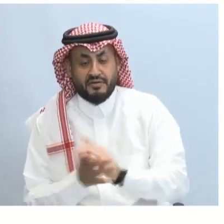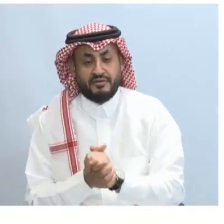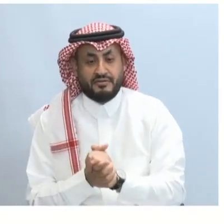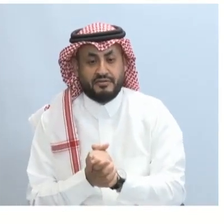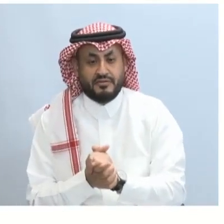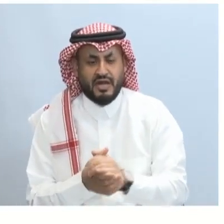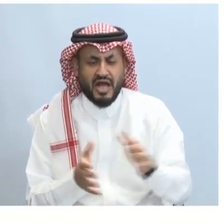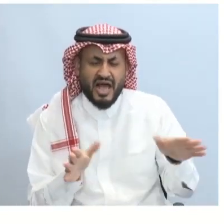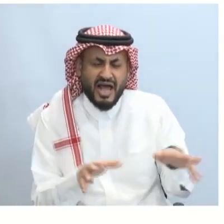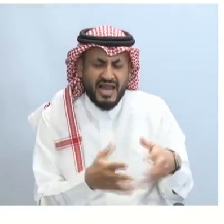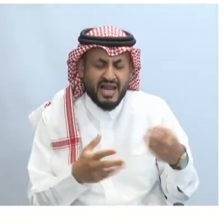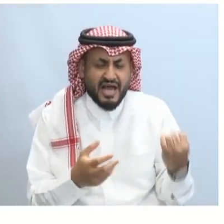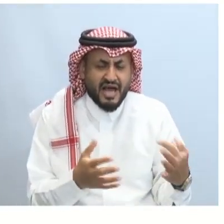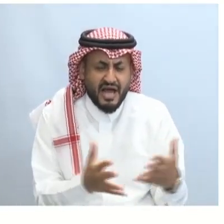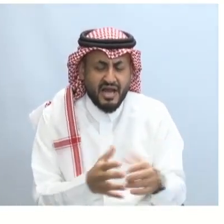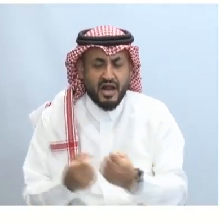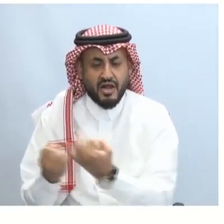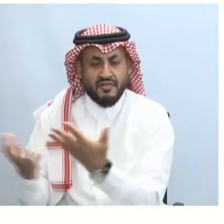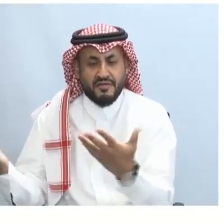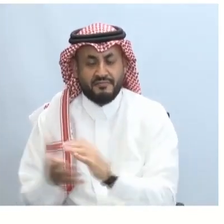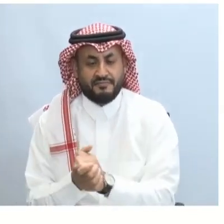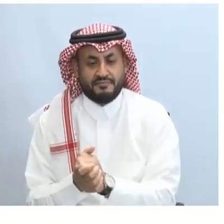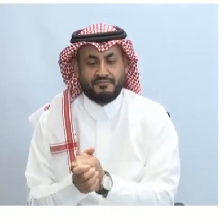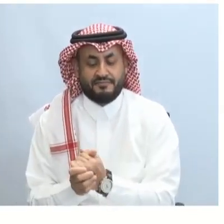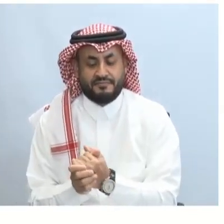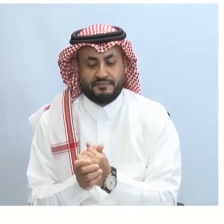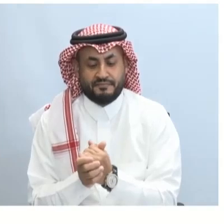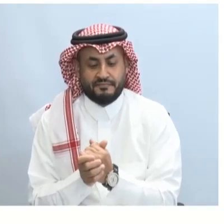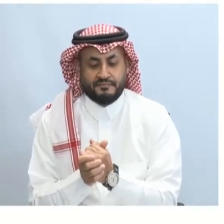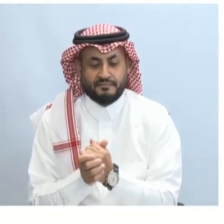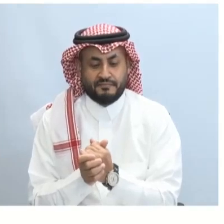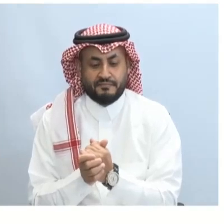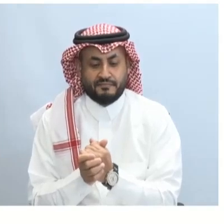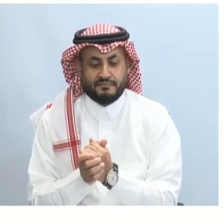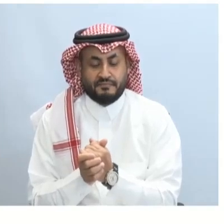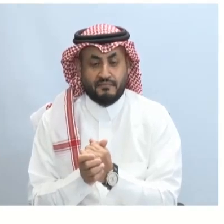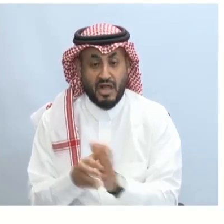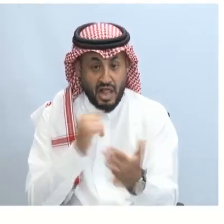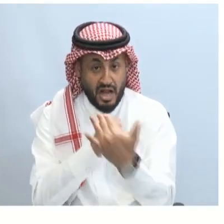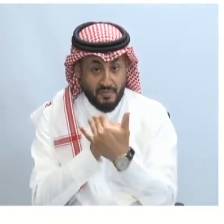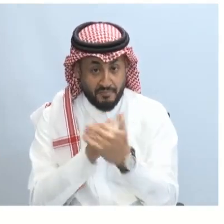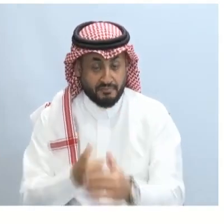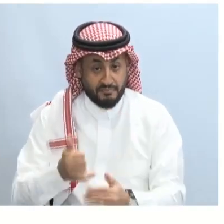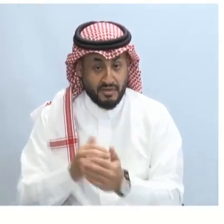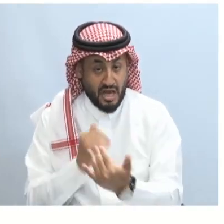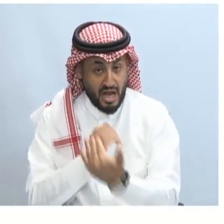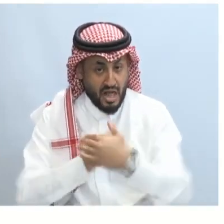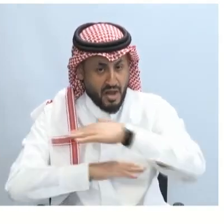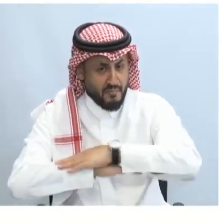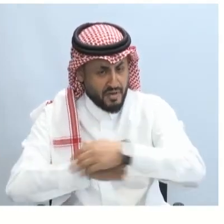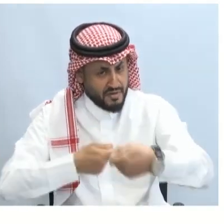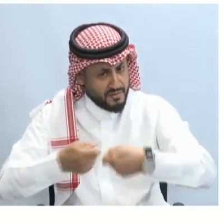والقليل على الكثير اخرجه ابو داود ساعلمك يا احمد اداب